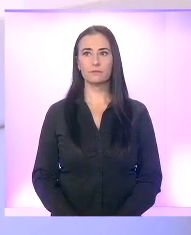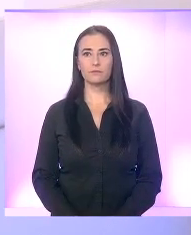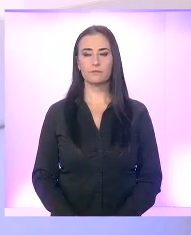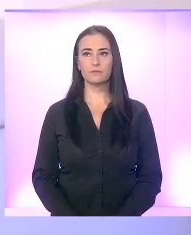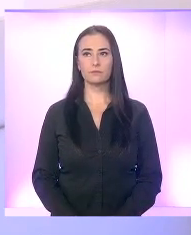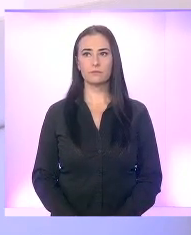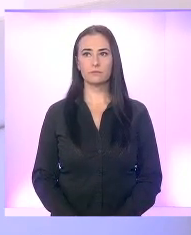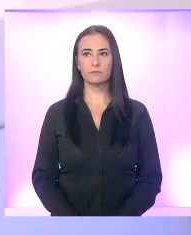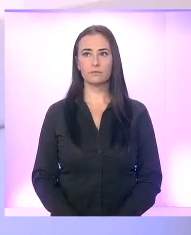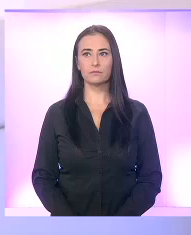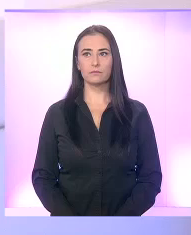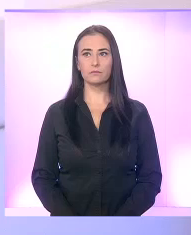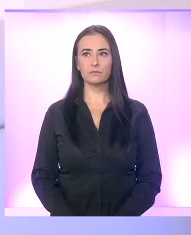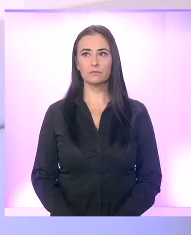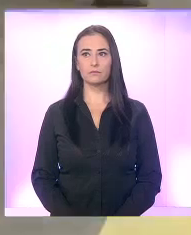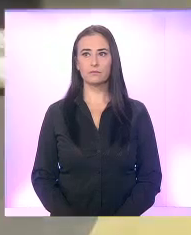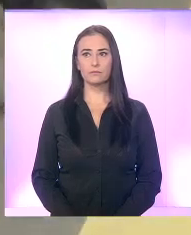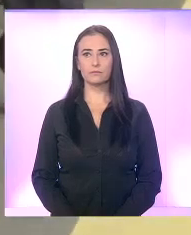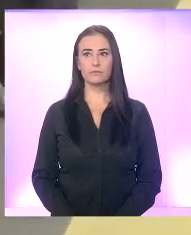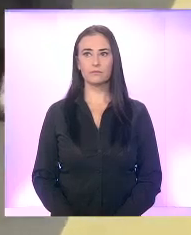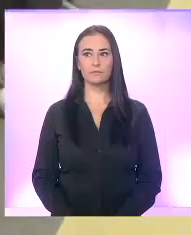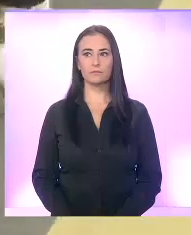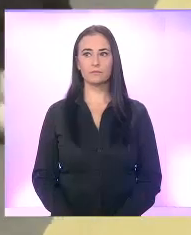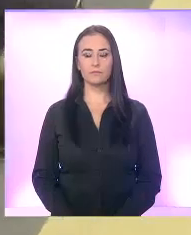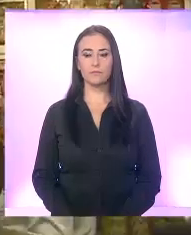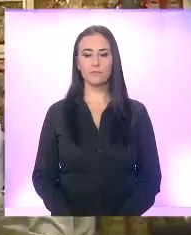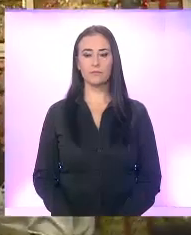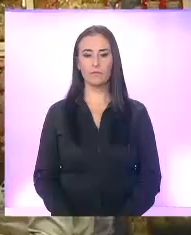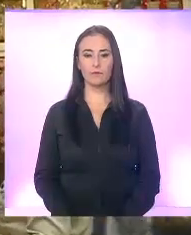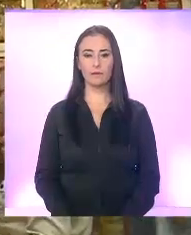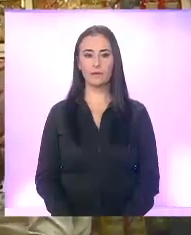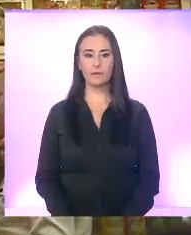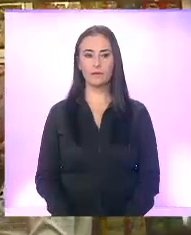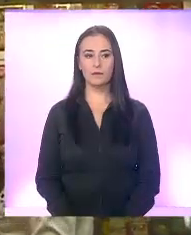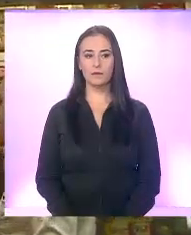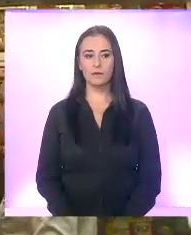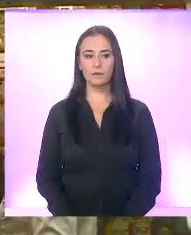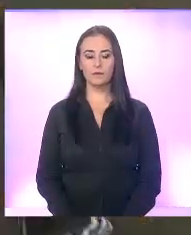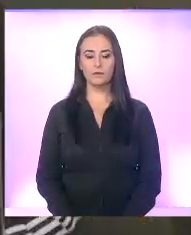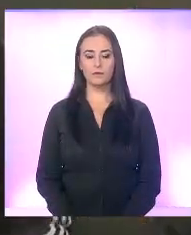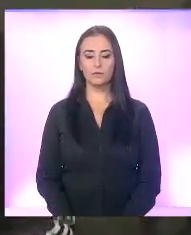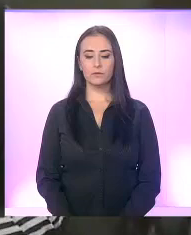către cel rutier și asta pentru că se încearcă și reducerea emisiilor de